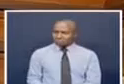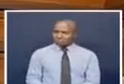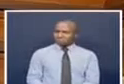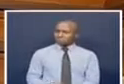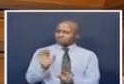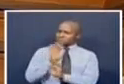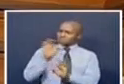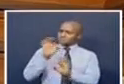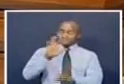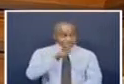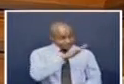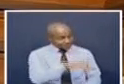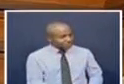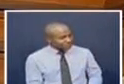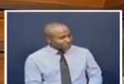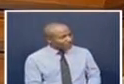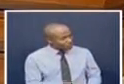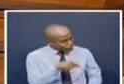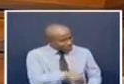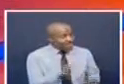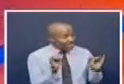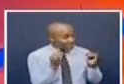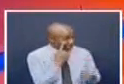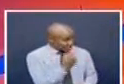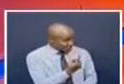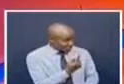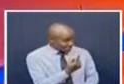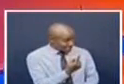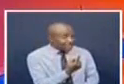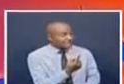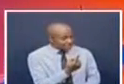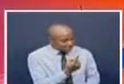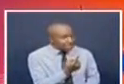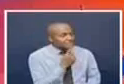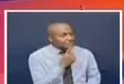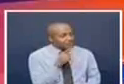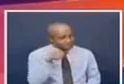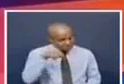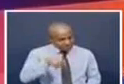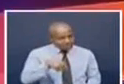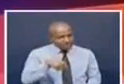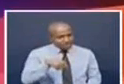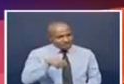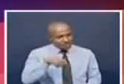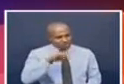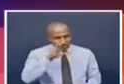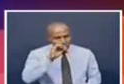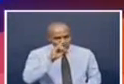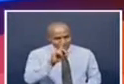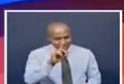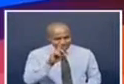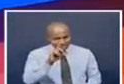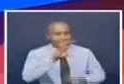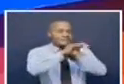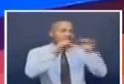ambalo tumelizungumzia katika taarifa yetu ya habari kuhusiana na swala zima la mgombea urais katika muungano wa CORD. Na kama